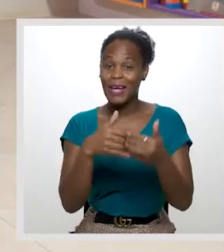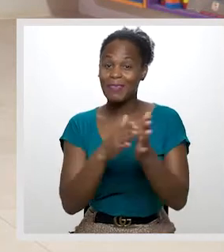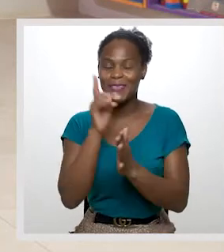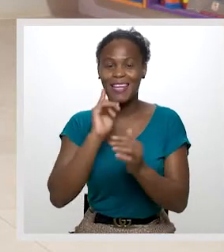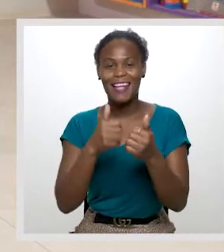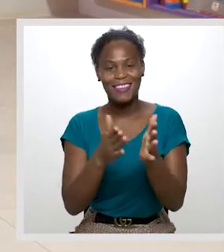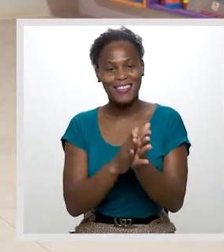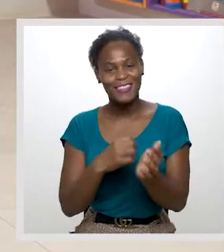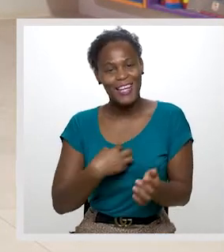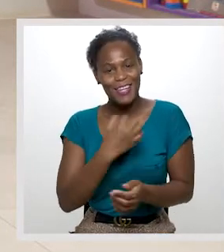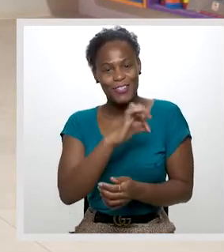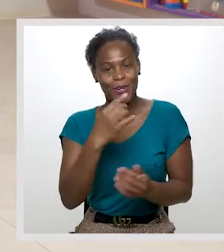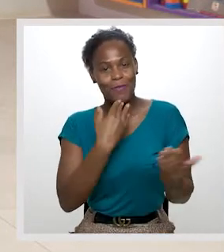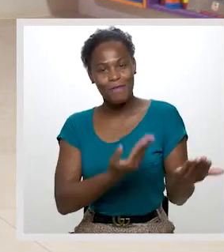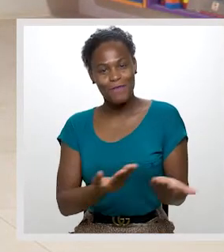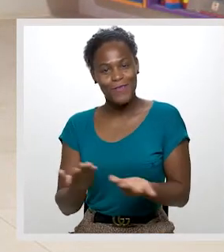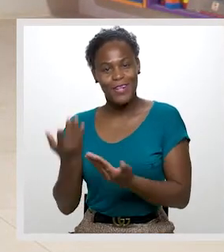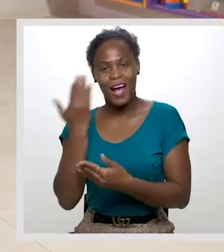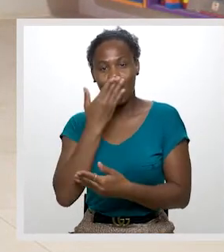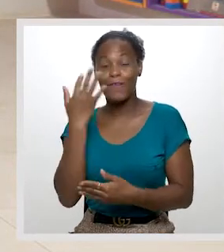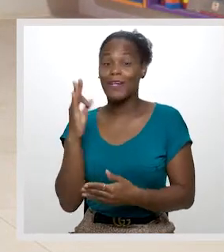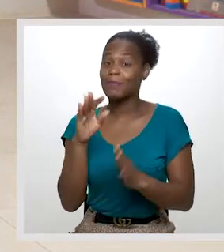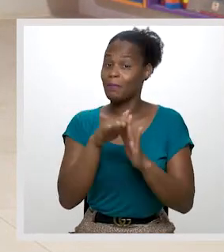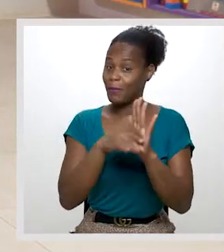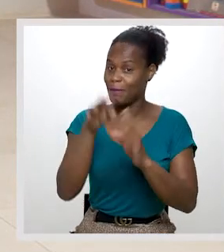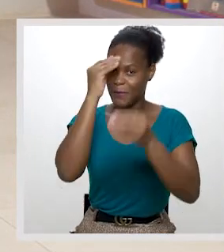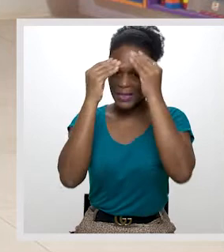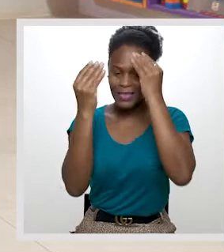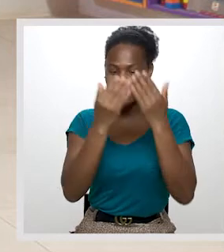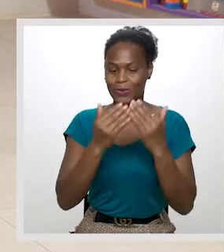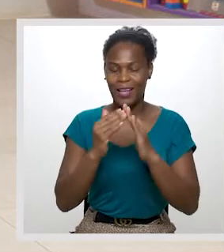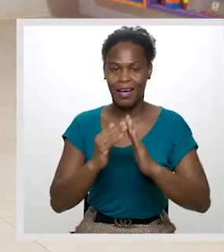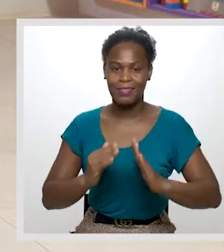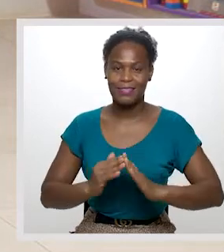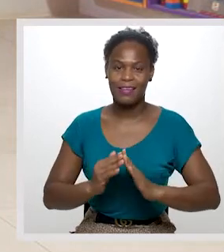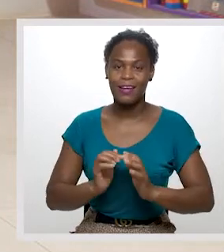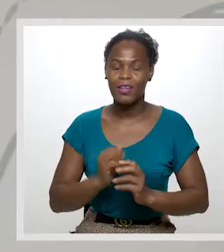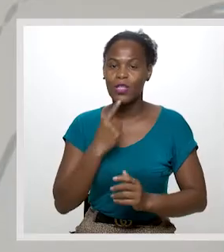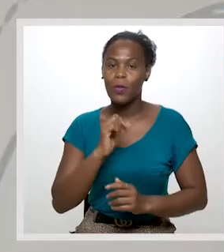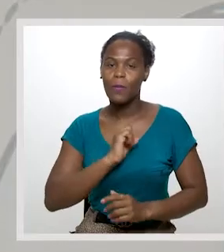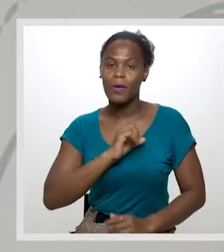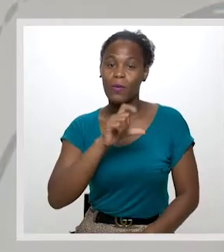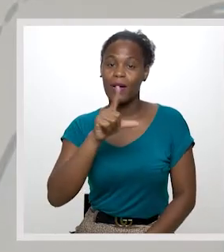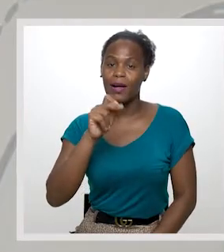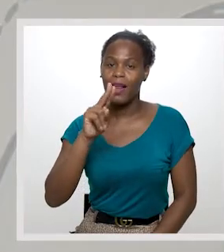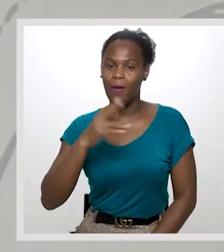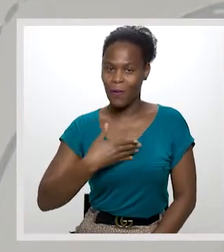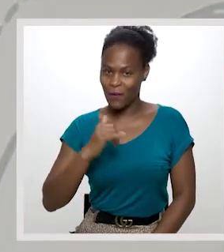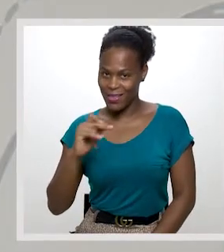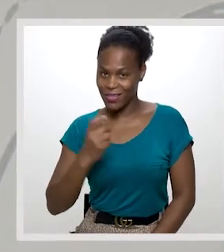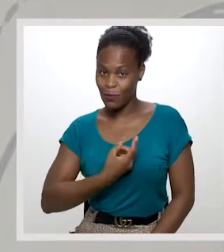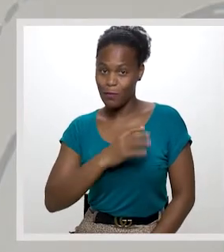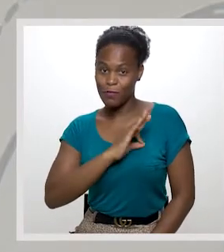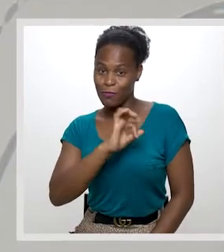à toutes et à tous. Je vous souhaite la bienvenue au cours de français du programme Aprender Estudar em Casa. Je m'appelle Claudia Borges, je suis